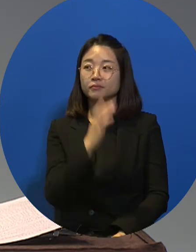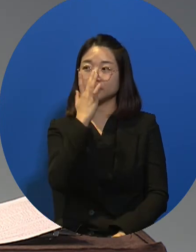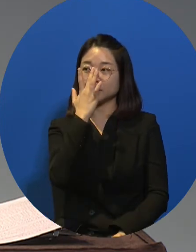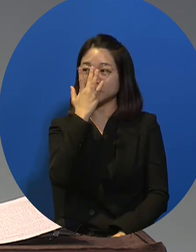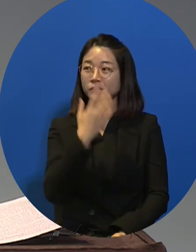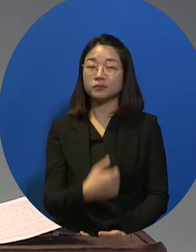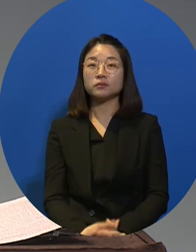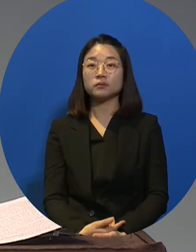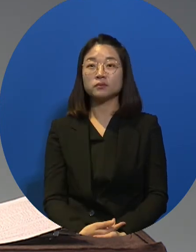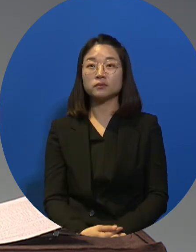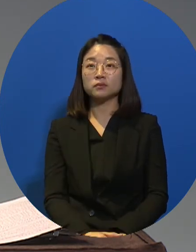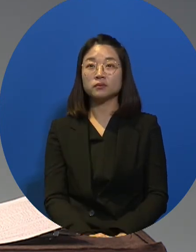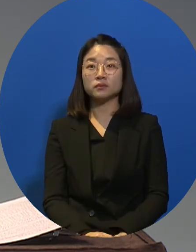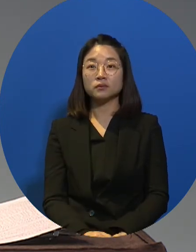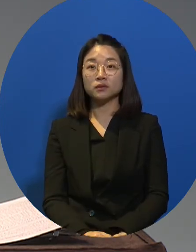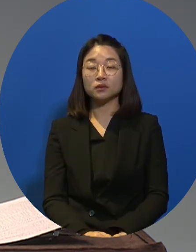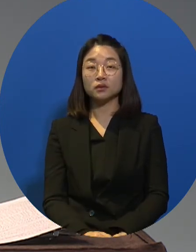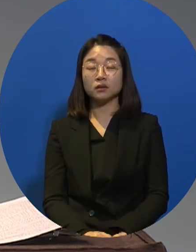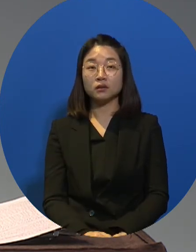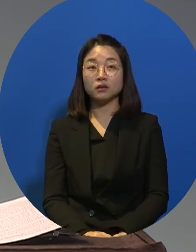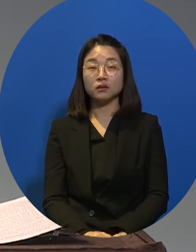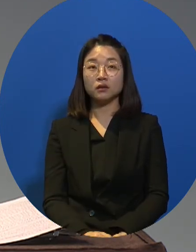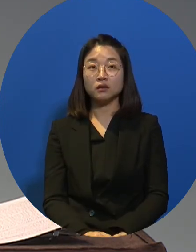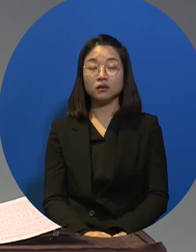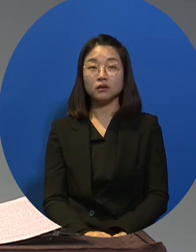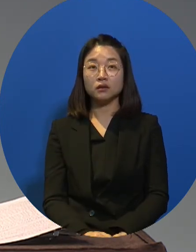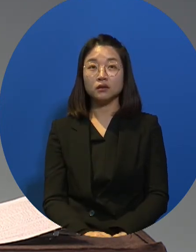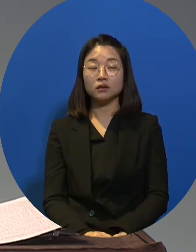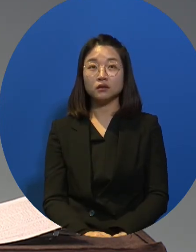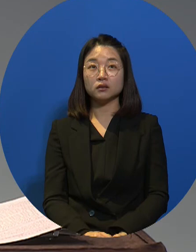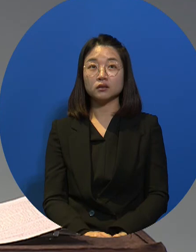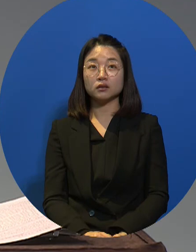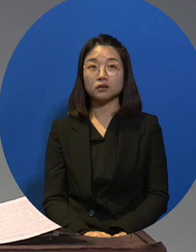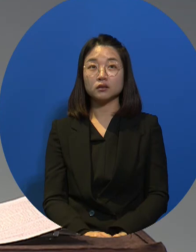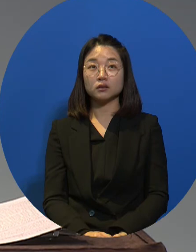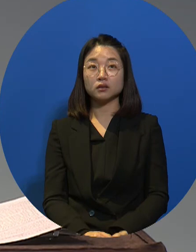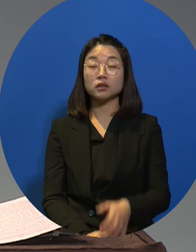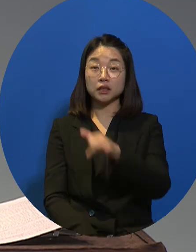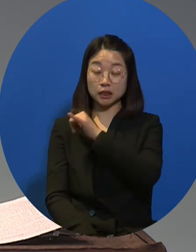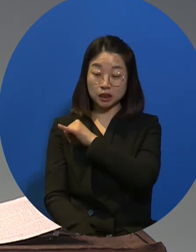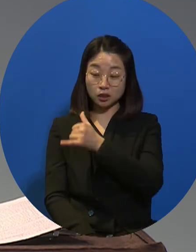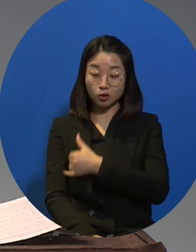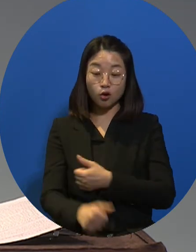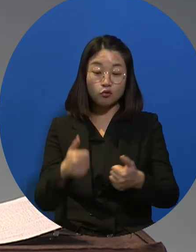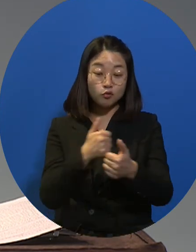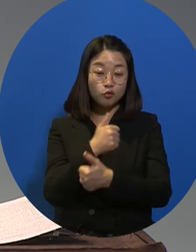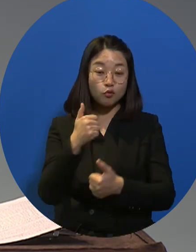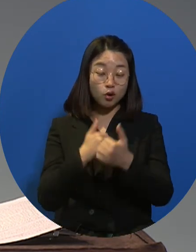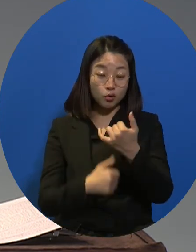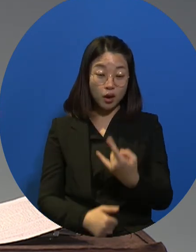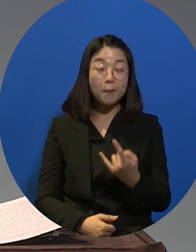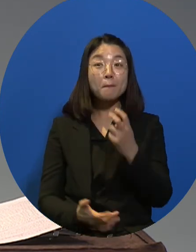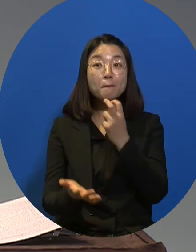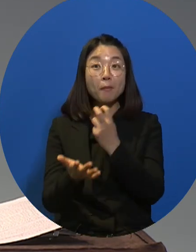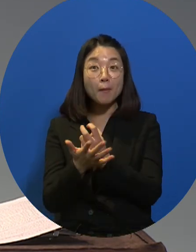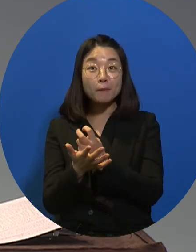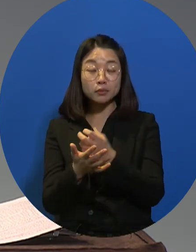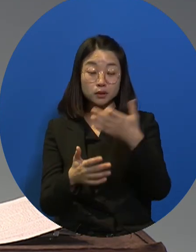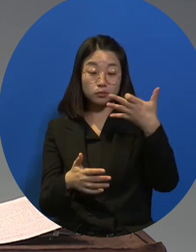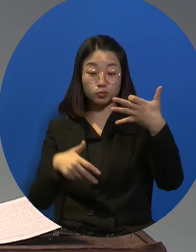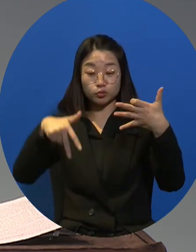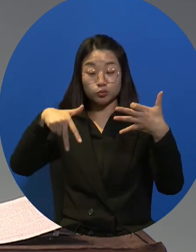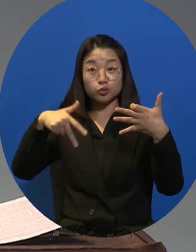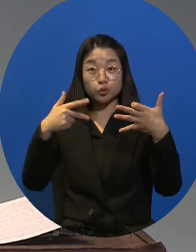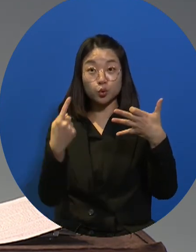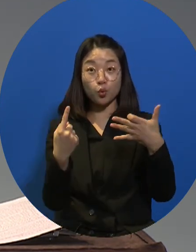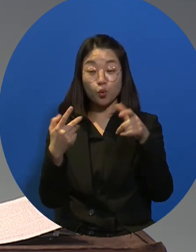개인지정 제도를 지원하기 위해서는 인권위법 19조의 위원회 업무가